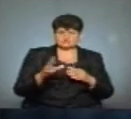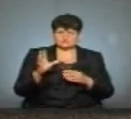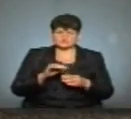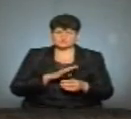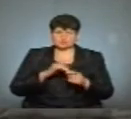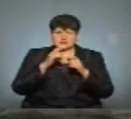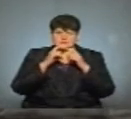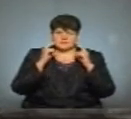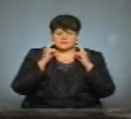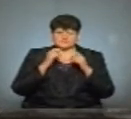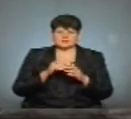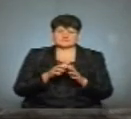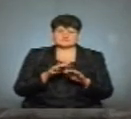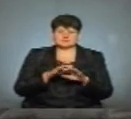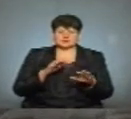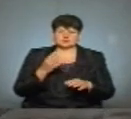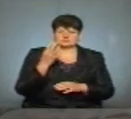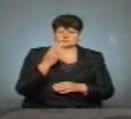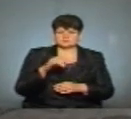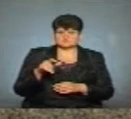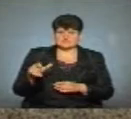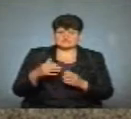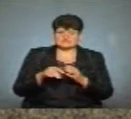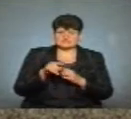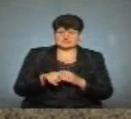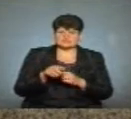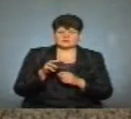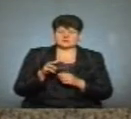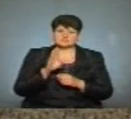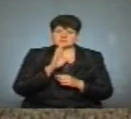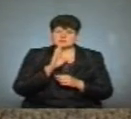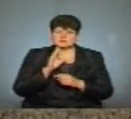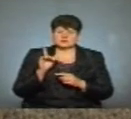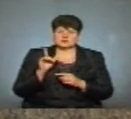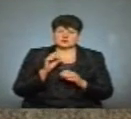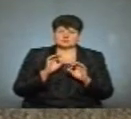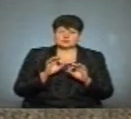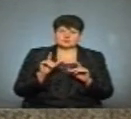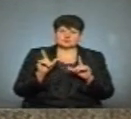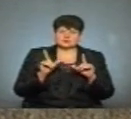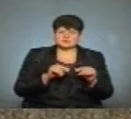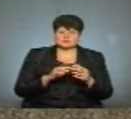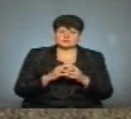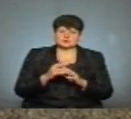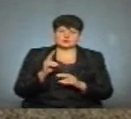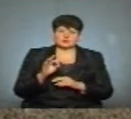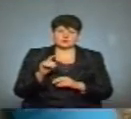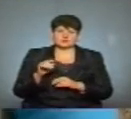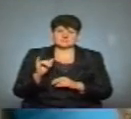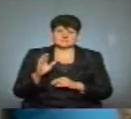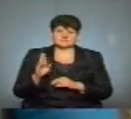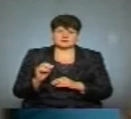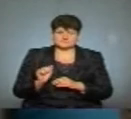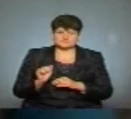маски. У салоні автобуса 4 пасажири, серед них Марія Гаврих. Жінка розповіла, що їде до села Козівки Тернопільського